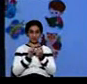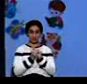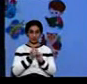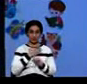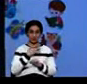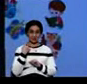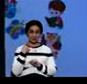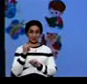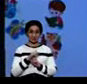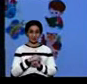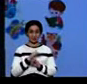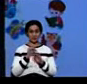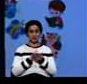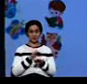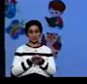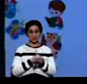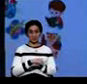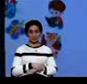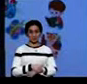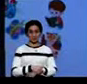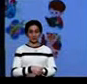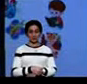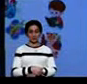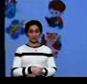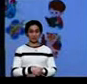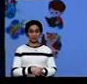Запомнили наши цифры? Молодцы!